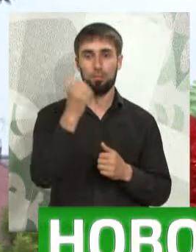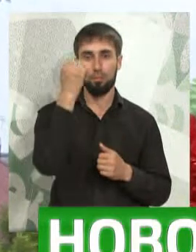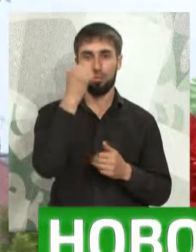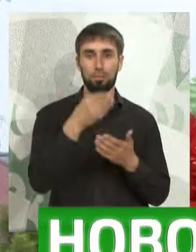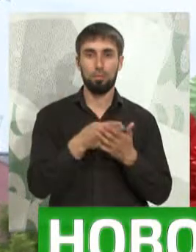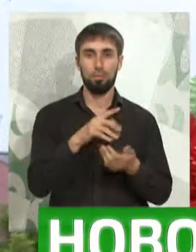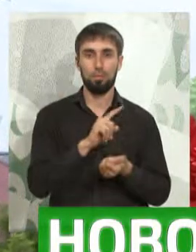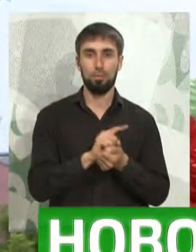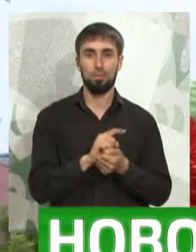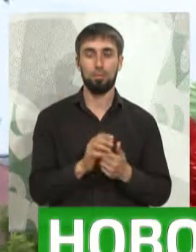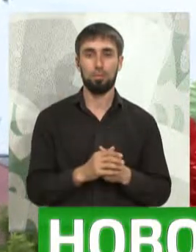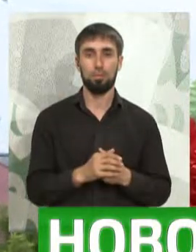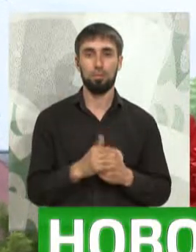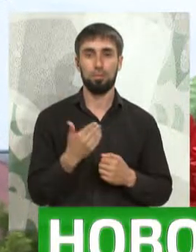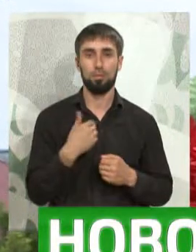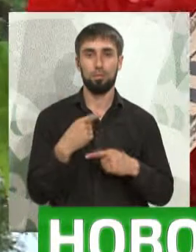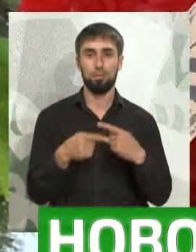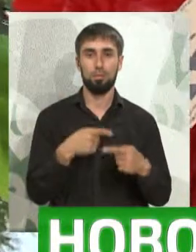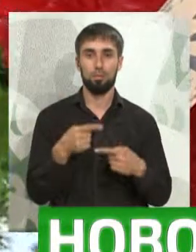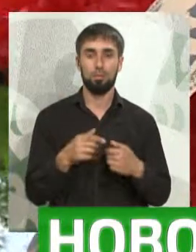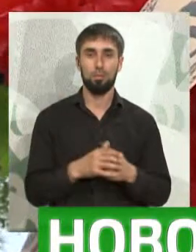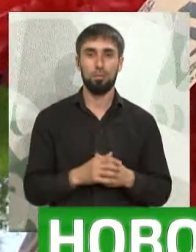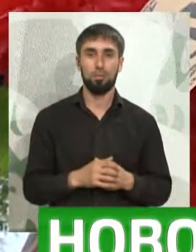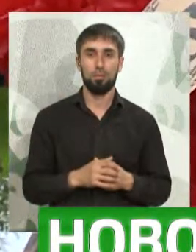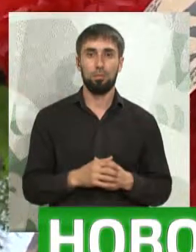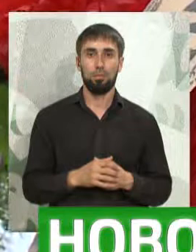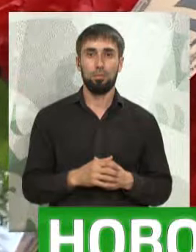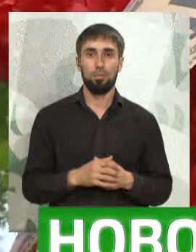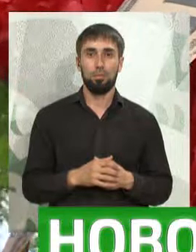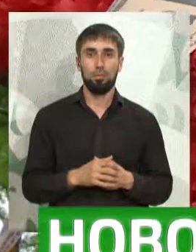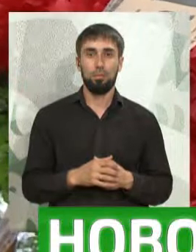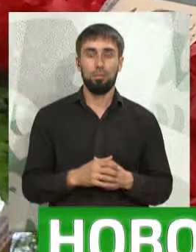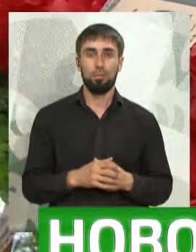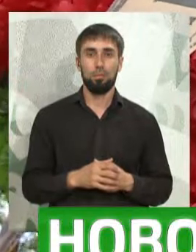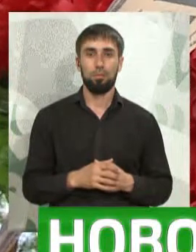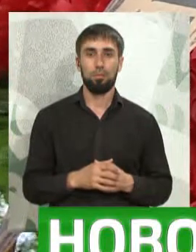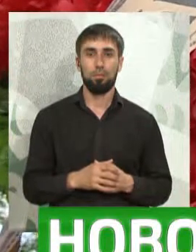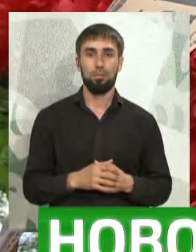святая обязанность нас, потомков. Светлана Томва, Адам Мережков, Рамзан Зурабов, Новости 24.